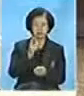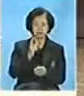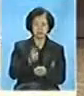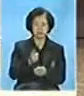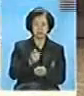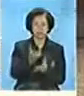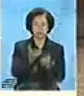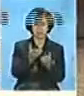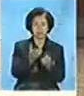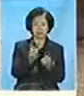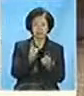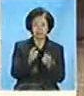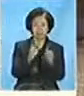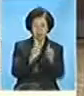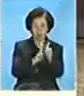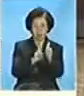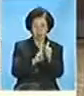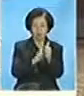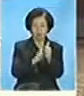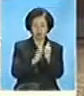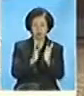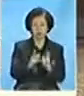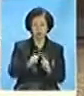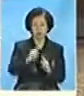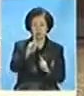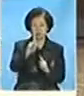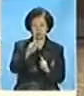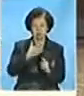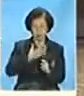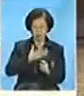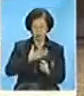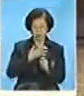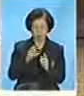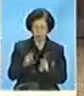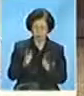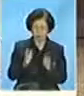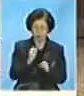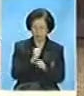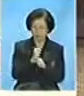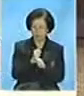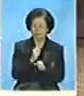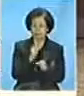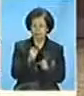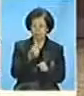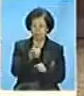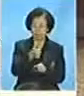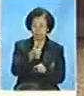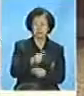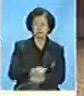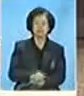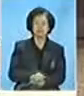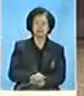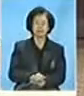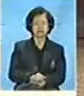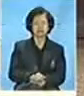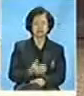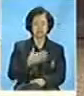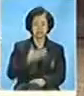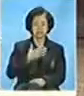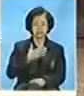ท่านให้เป็นรองประธานคนที่หนึ่งผมจะพยายามผลักดันสิ่งต่างๆนี้ให้เกิดขึ้นให้ได้ผมมี